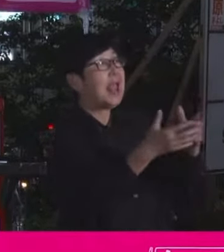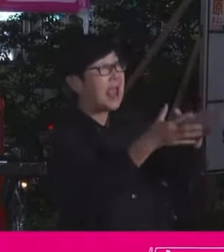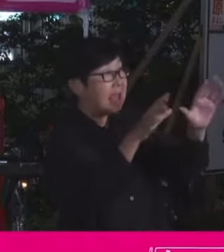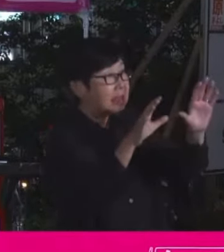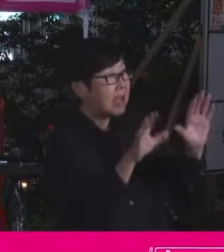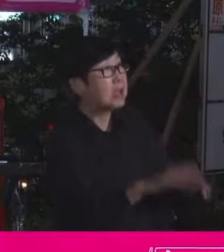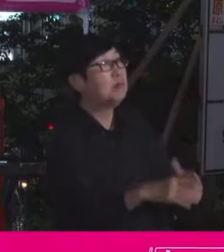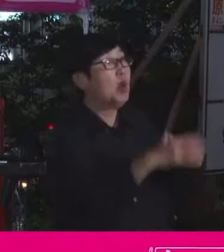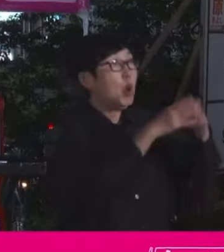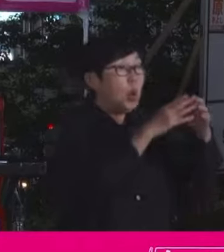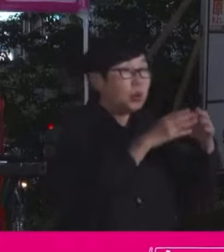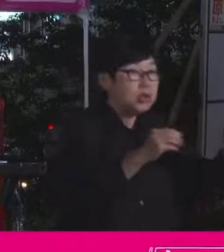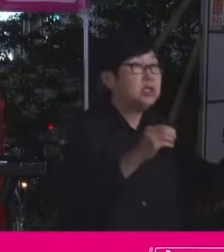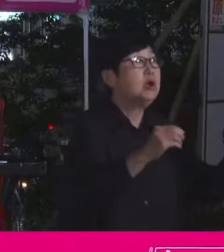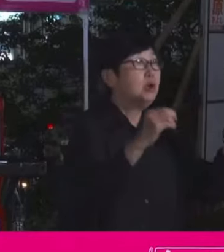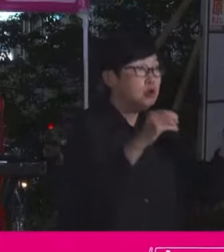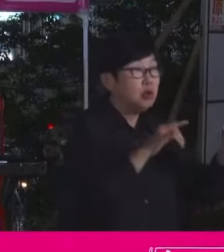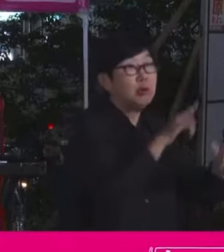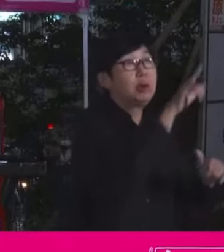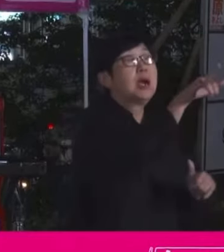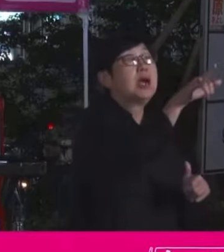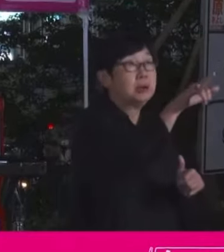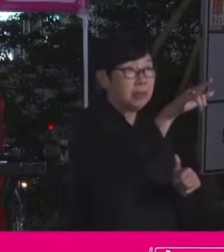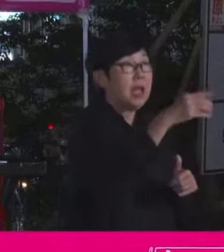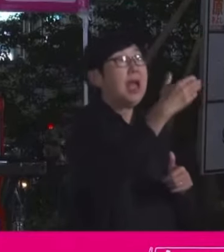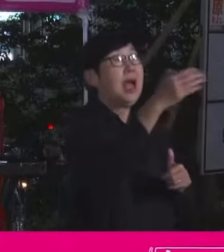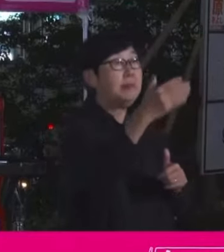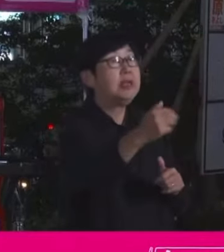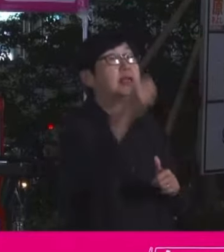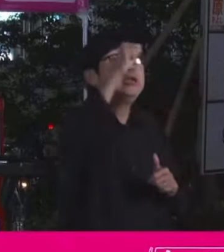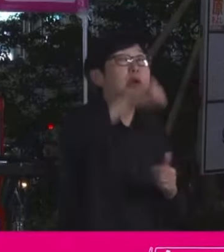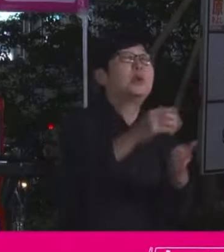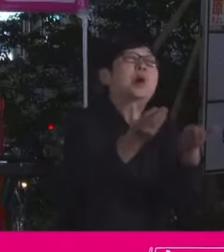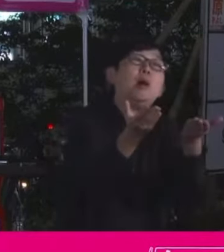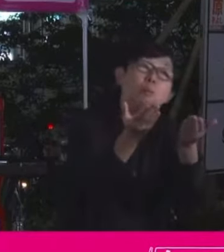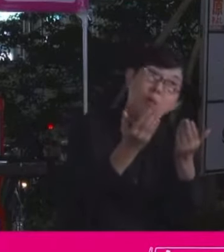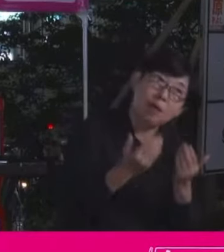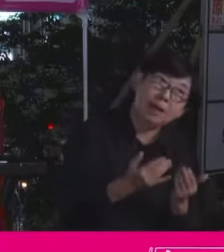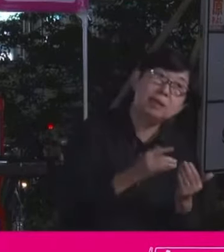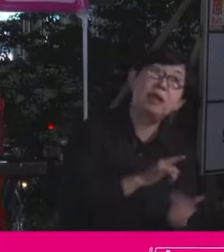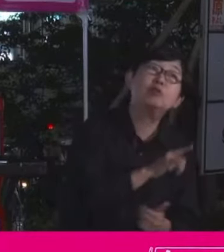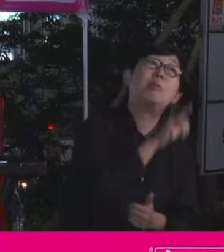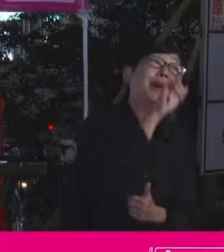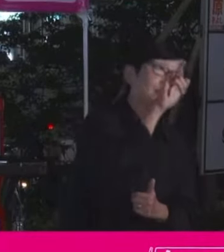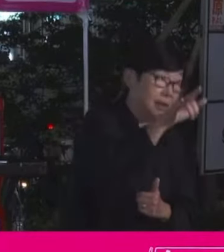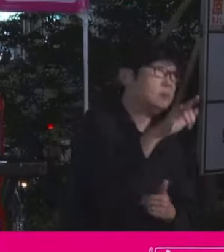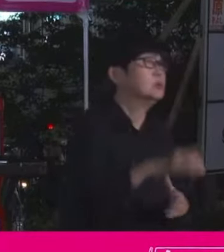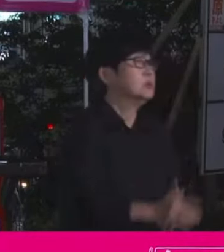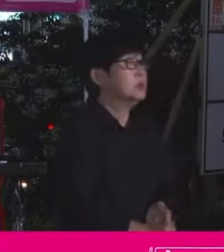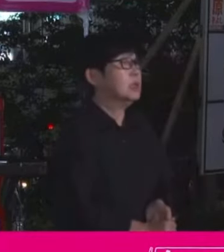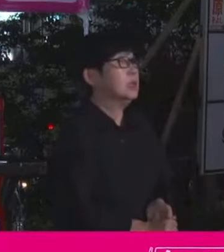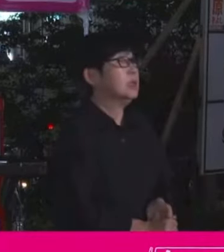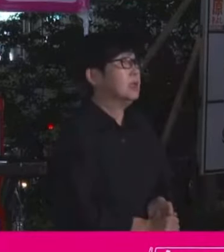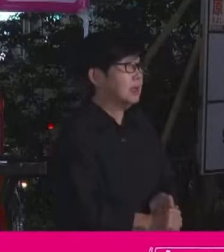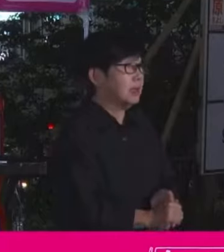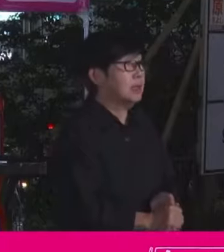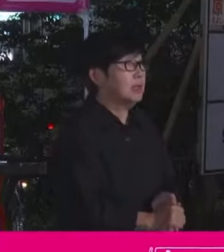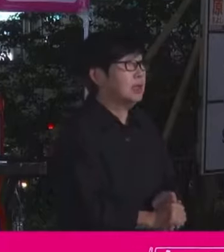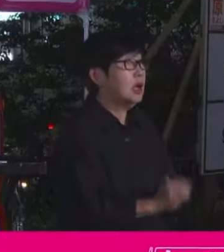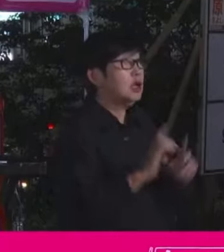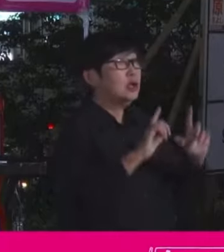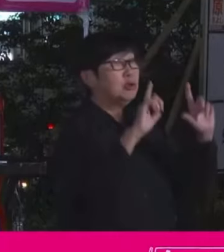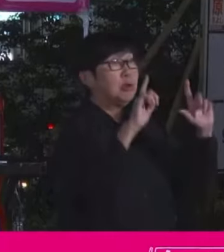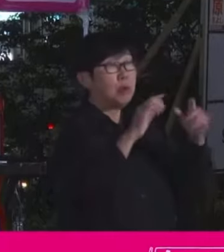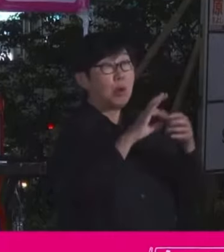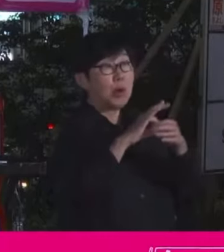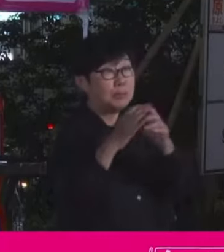アメリカに許可をもらって飛ばしていただいている。で東京オリンピックの時に少し帰ってきましたけども、この頃飛ん